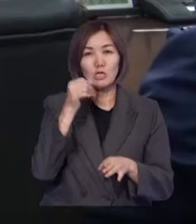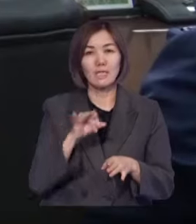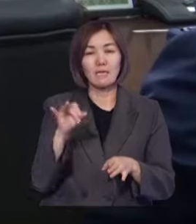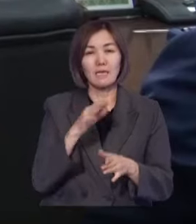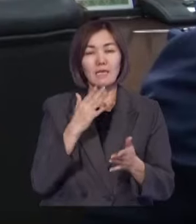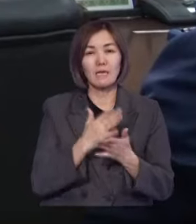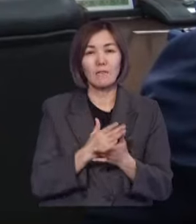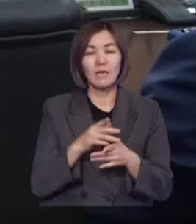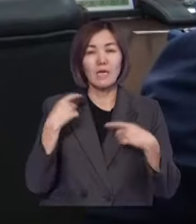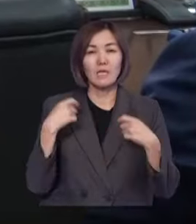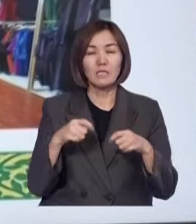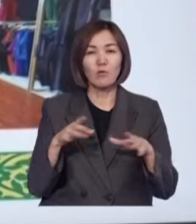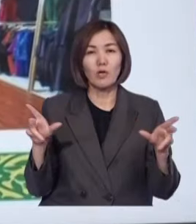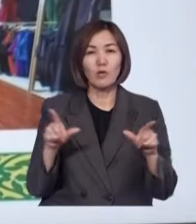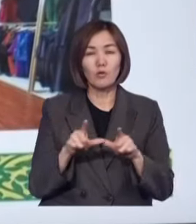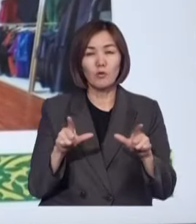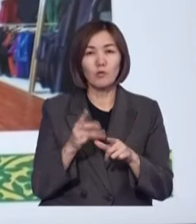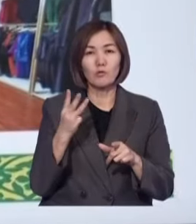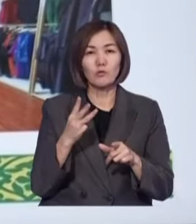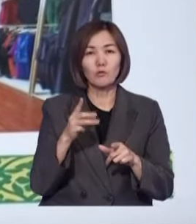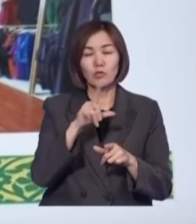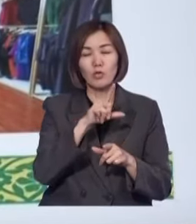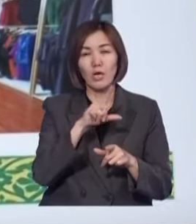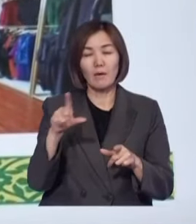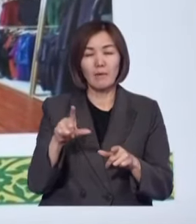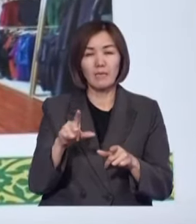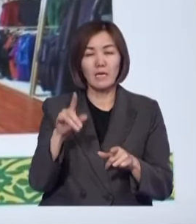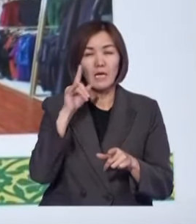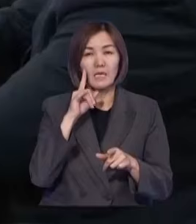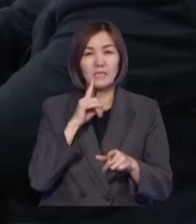сауда үйінің үшінші қабаты толықтай қазақстандық кәсіпкерлерге берілмек.